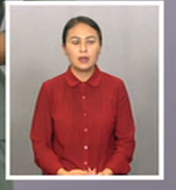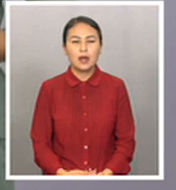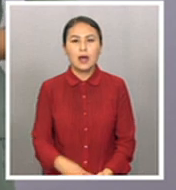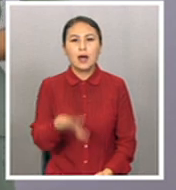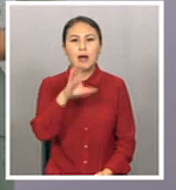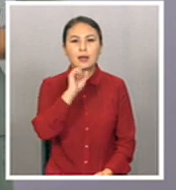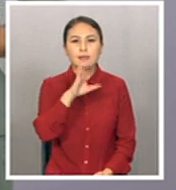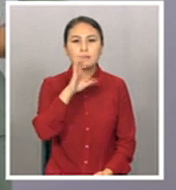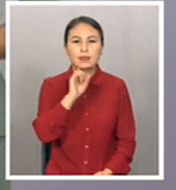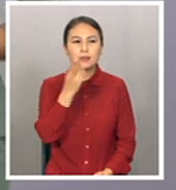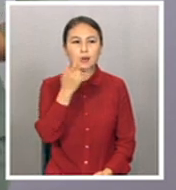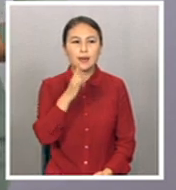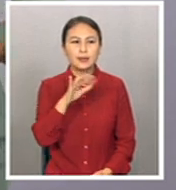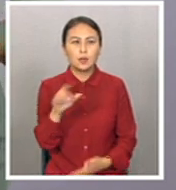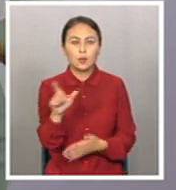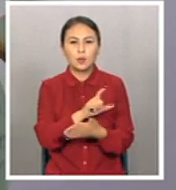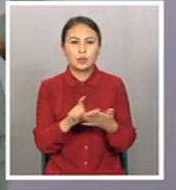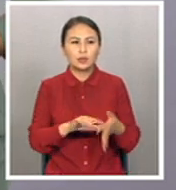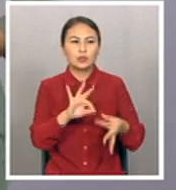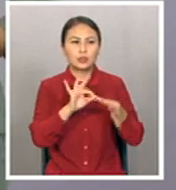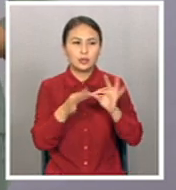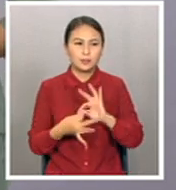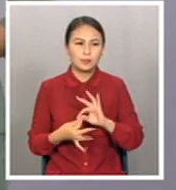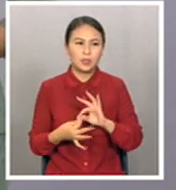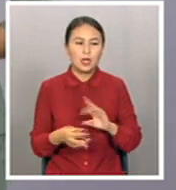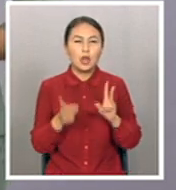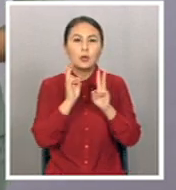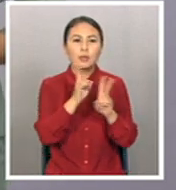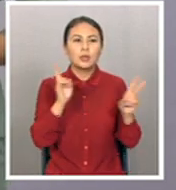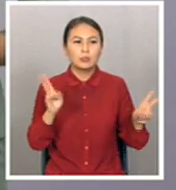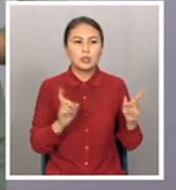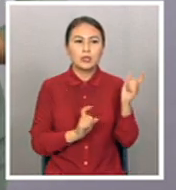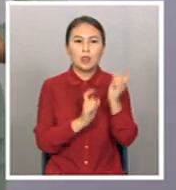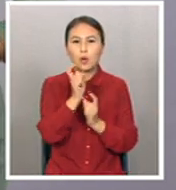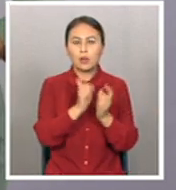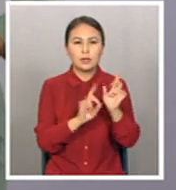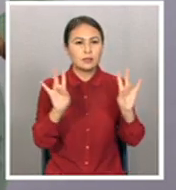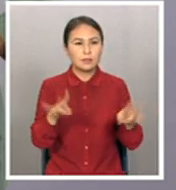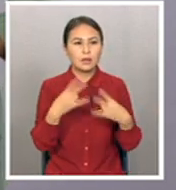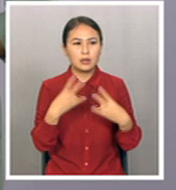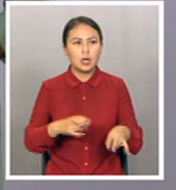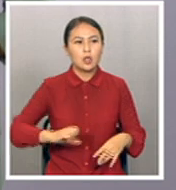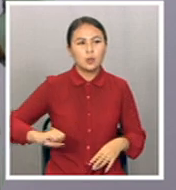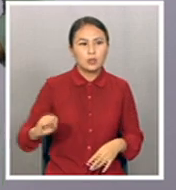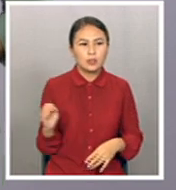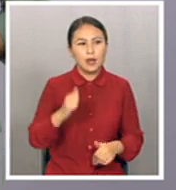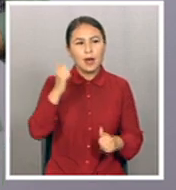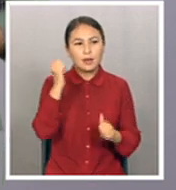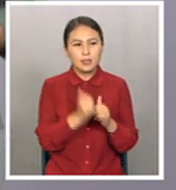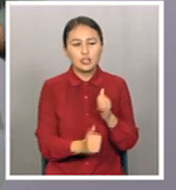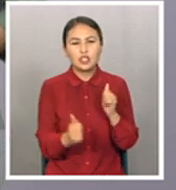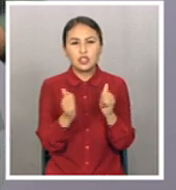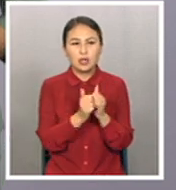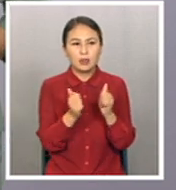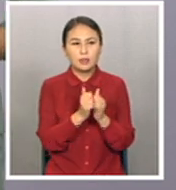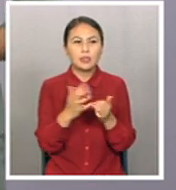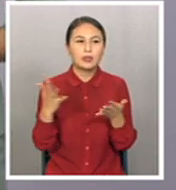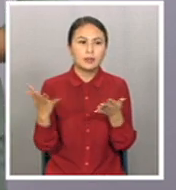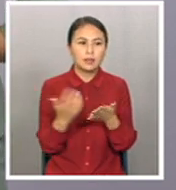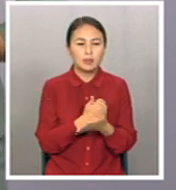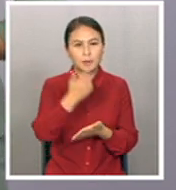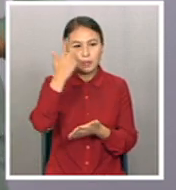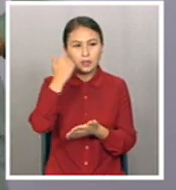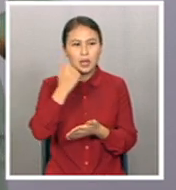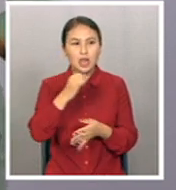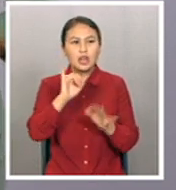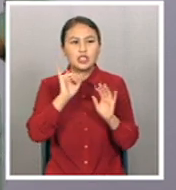Асан Қайғының өлеңіне тұжырым. Біреумен дауласпа. Досыңның әрдайым жаннан табыла